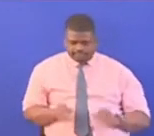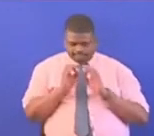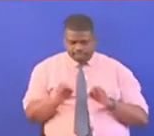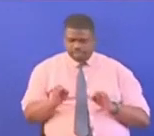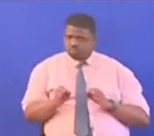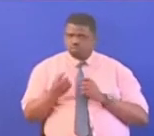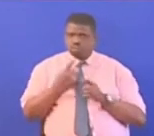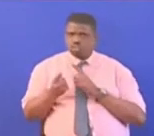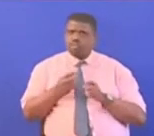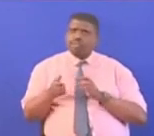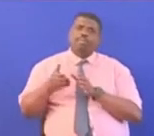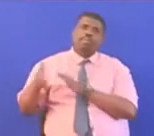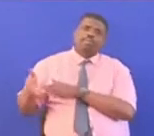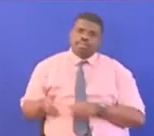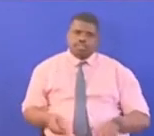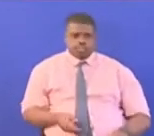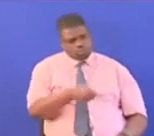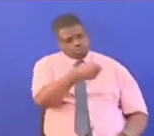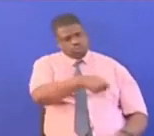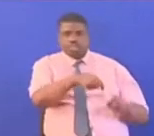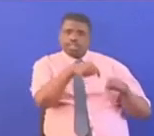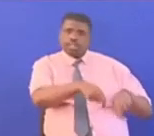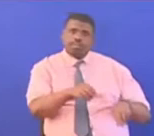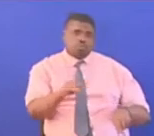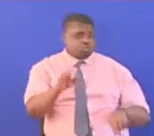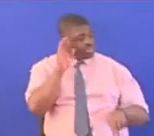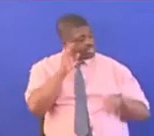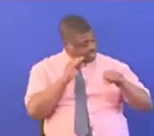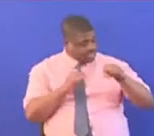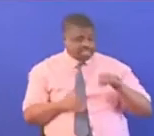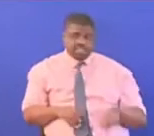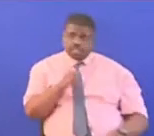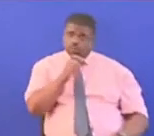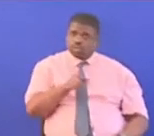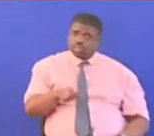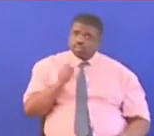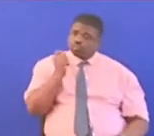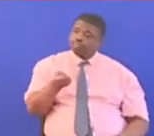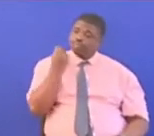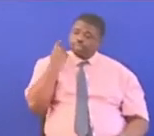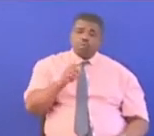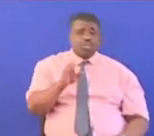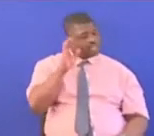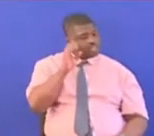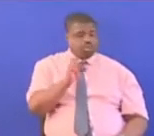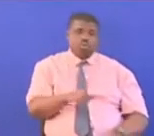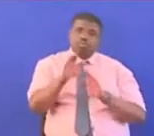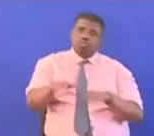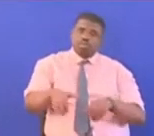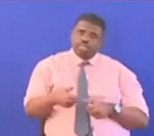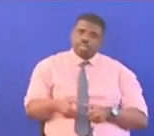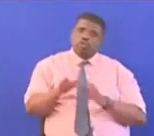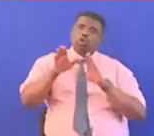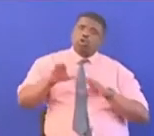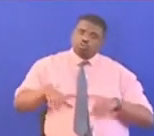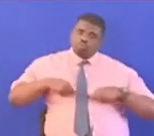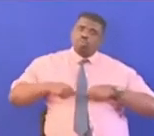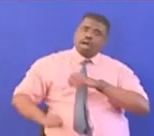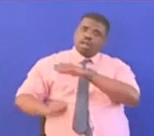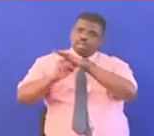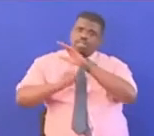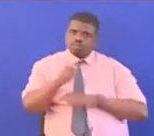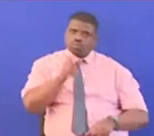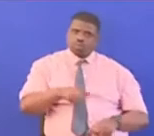tusio tunasemea pembeni, tukupongeze hapa usikie, na hata wananchi wa Mbeya wasikie kwamba wabunge tunakukubali na